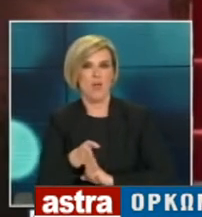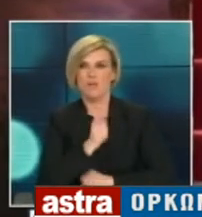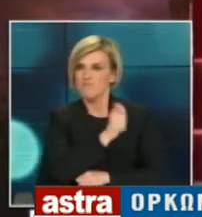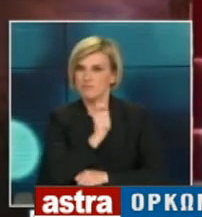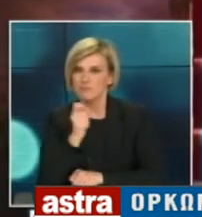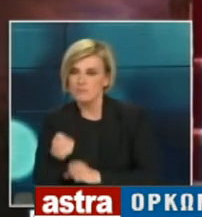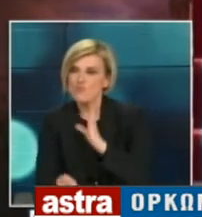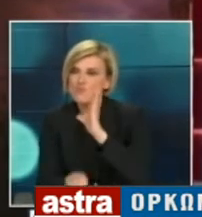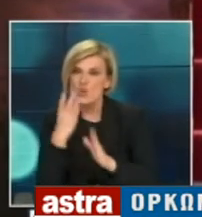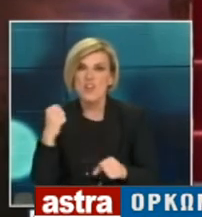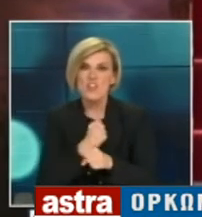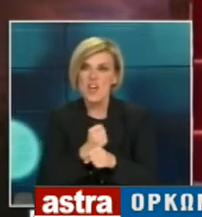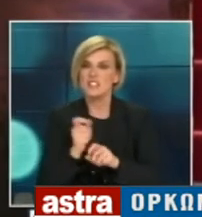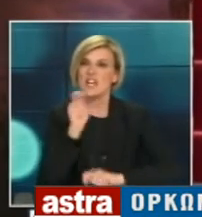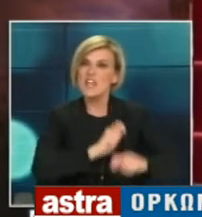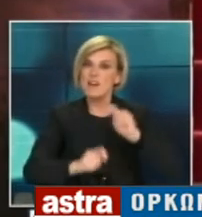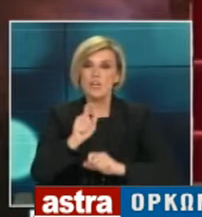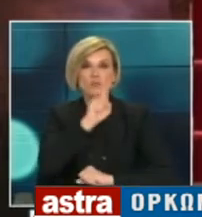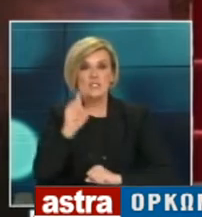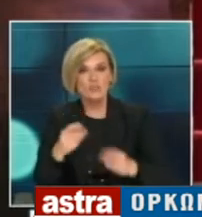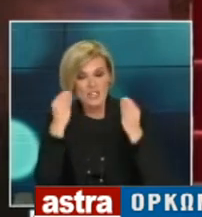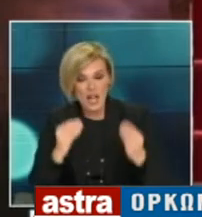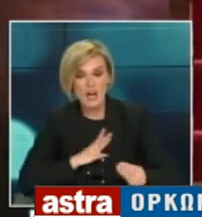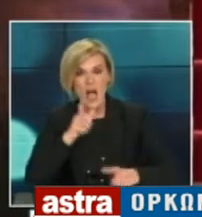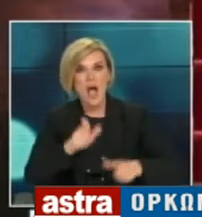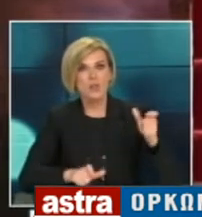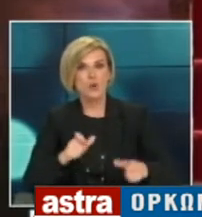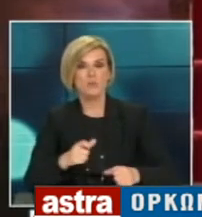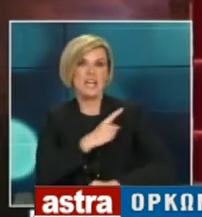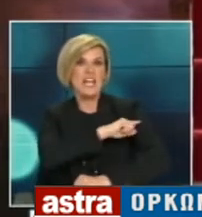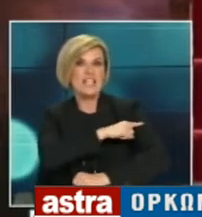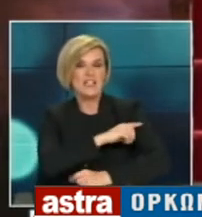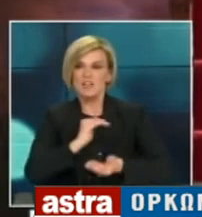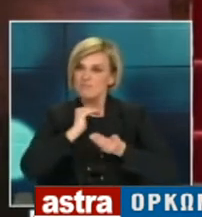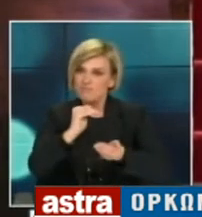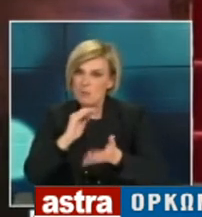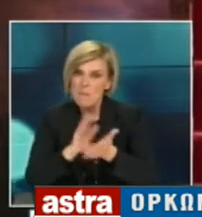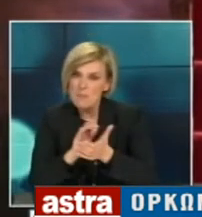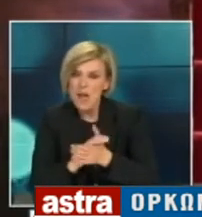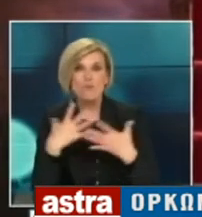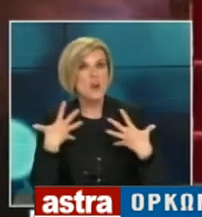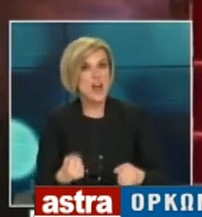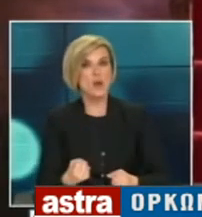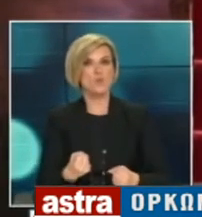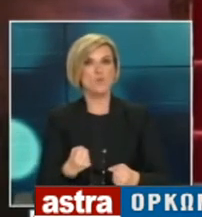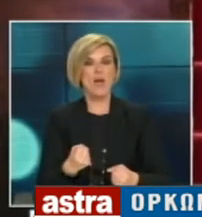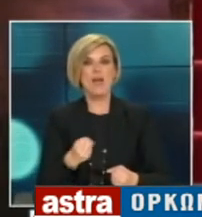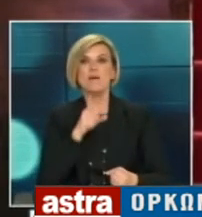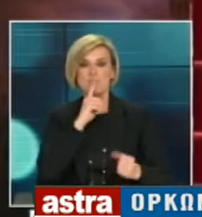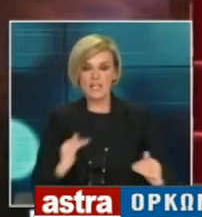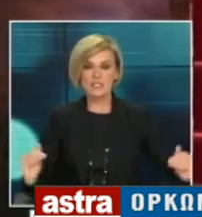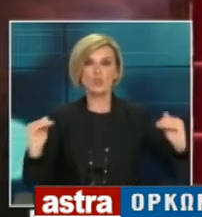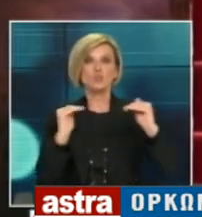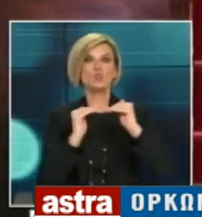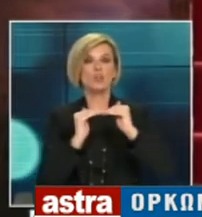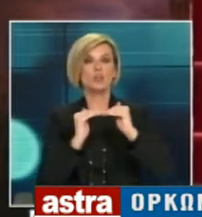να ανοικοδομήσουμε τη μεσαία τάξη, να επιβραβεύσουμε το υγειονομικό προσωπικό, να έχουμε φιλετική δικαιοσύνη και να ξανακάνουμε την Αμερική